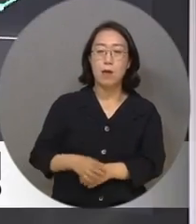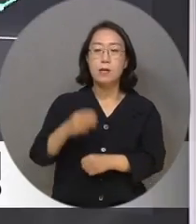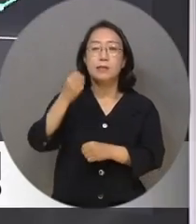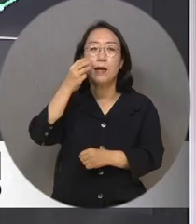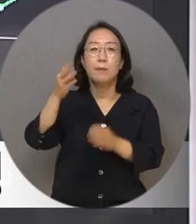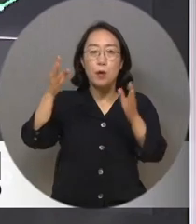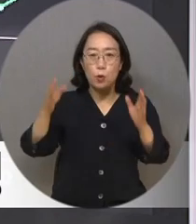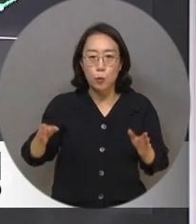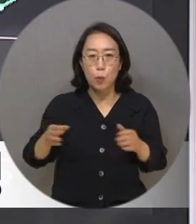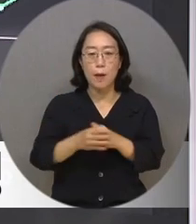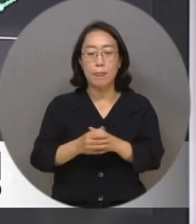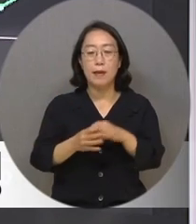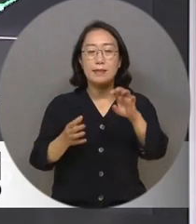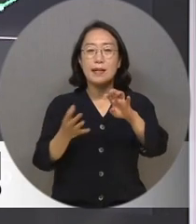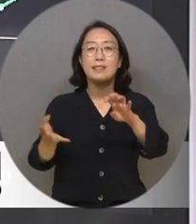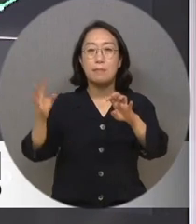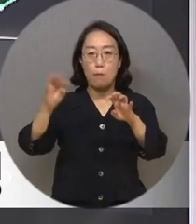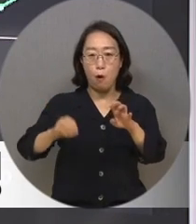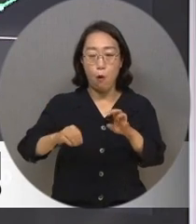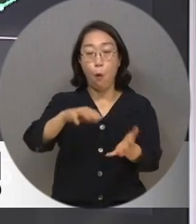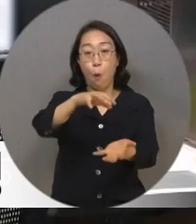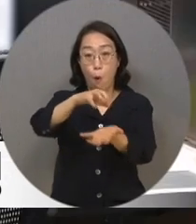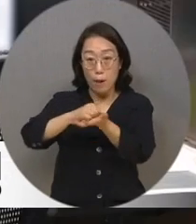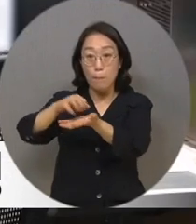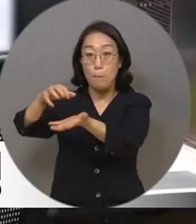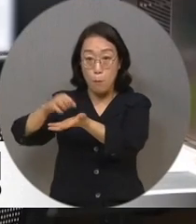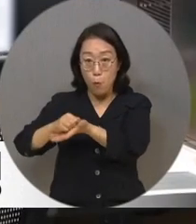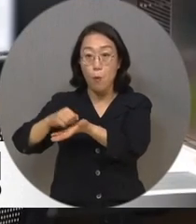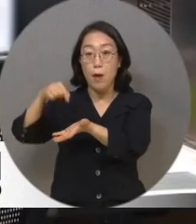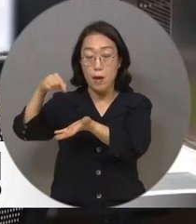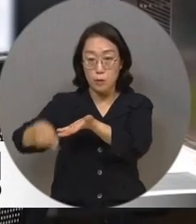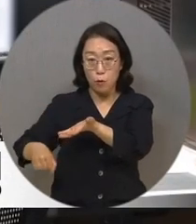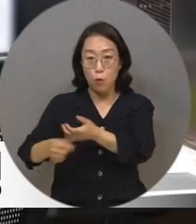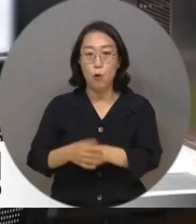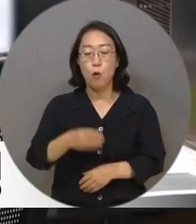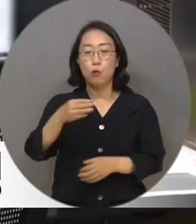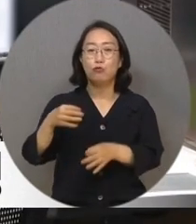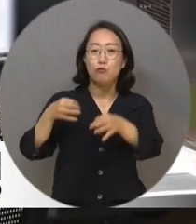이내에 민간 출자금 40억 원을 확보하고 사회서비스 투자